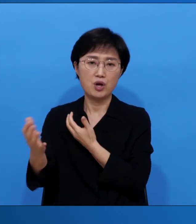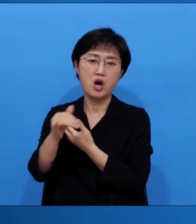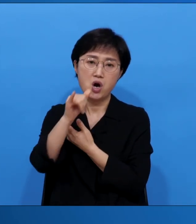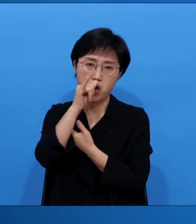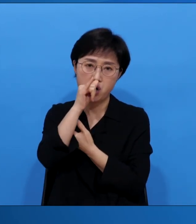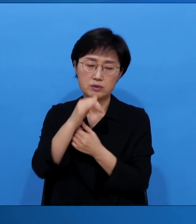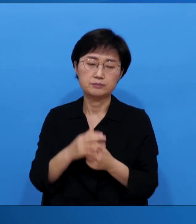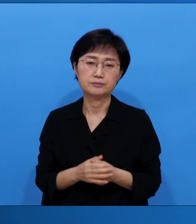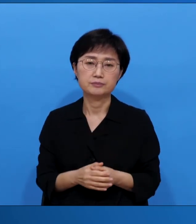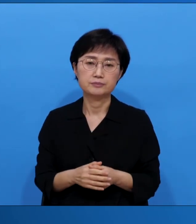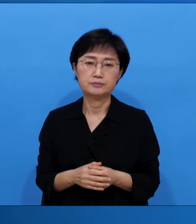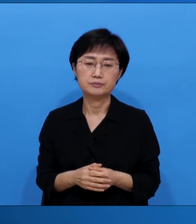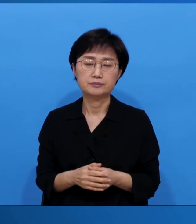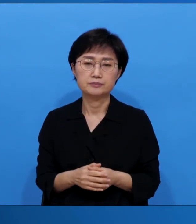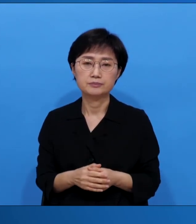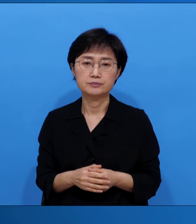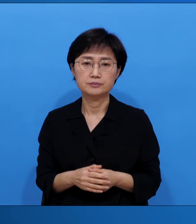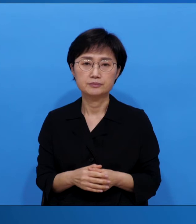23일까지 등록받습니다.